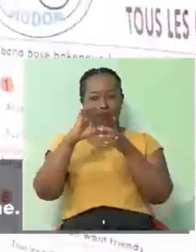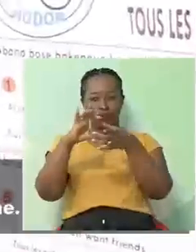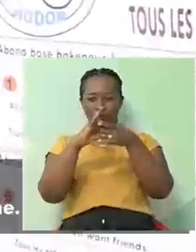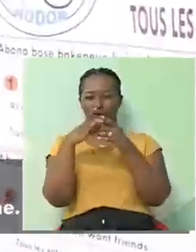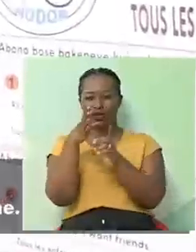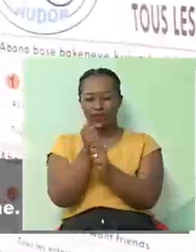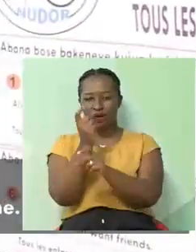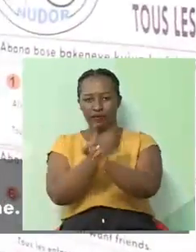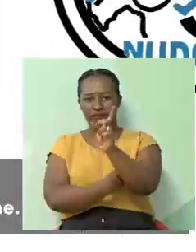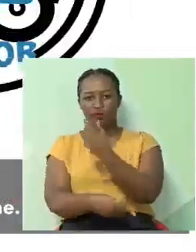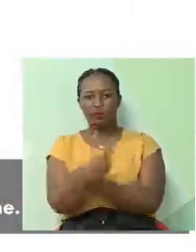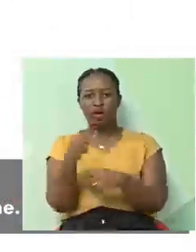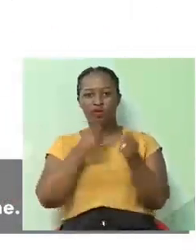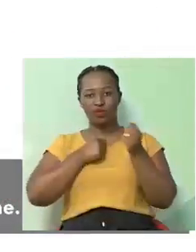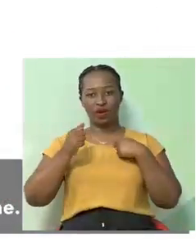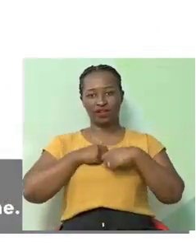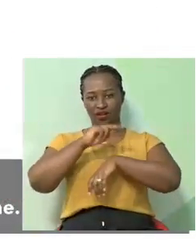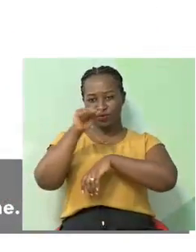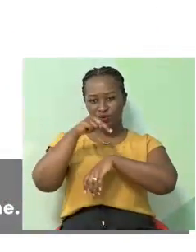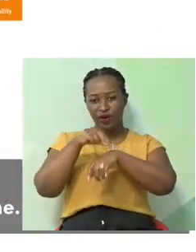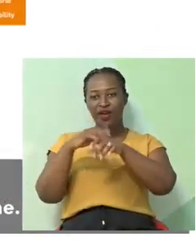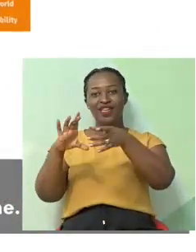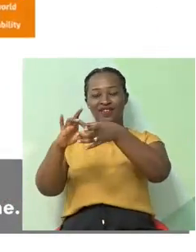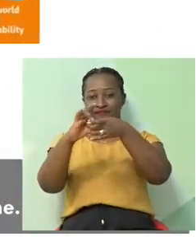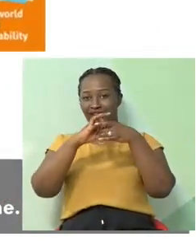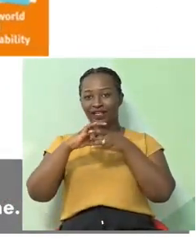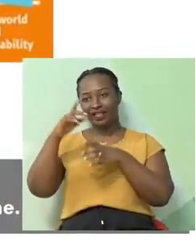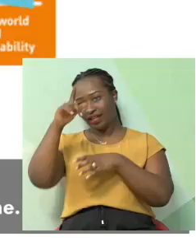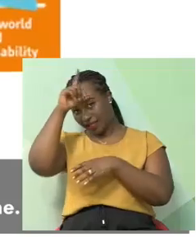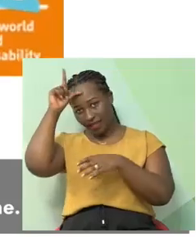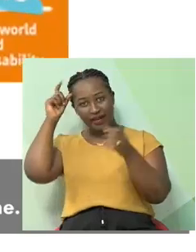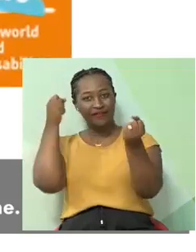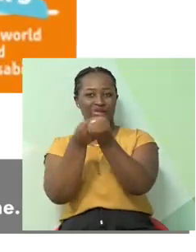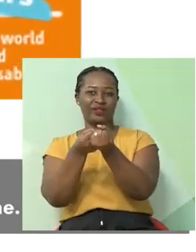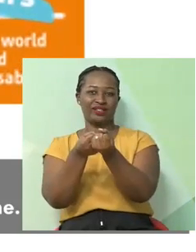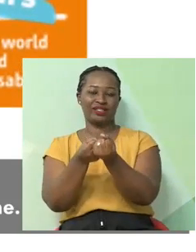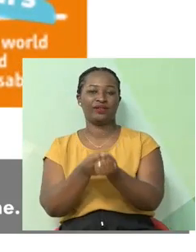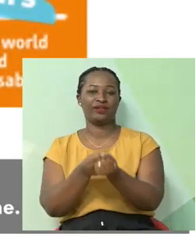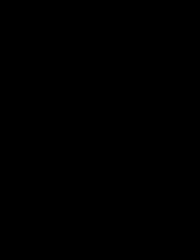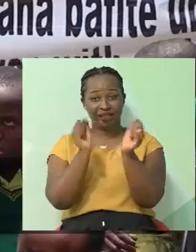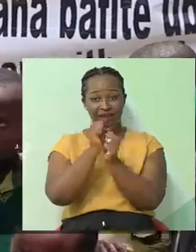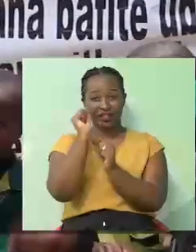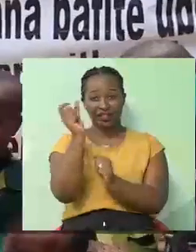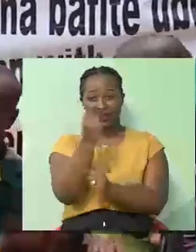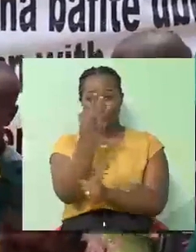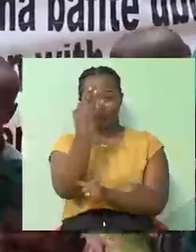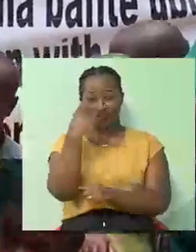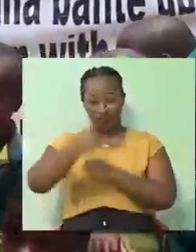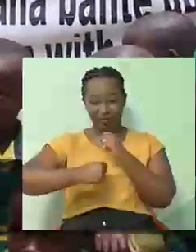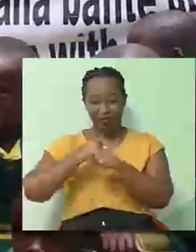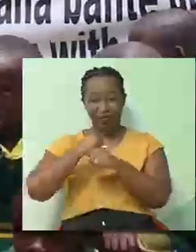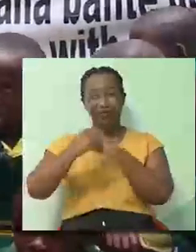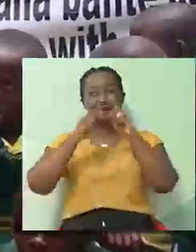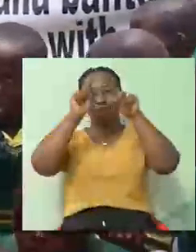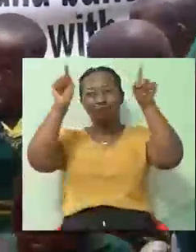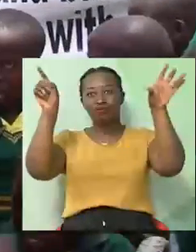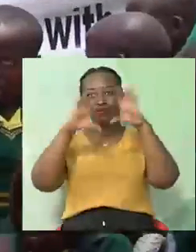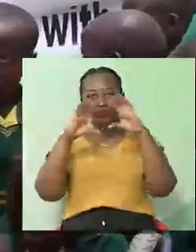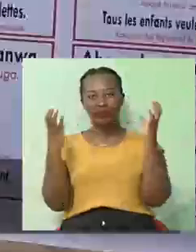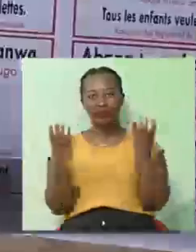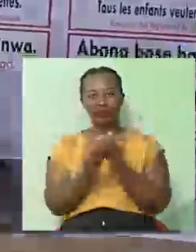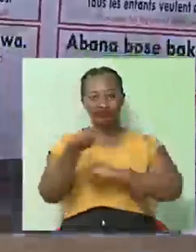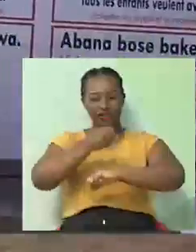n'ihuriro ry'imiryango y'abantu bafite ubumuga mu Rwanda NIDOR ku bufatanye n'umuryango Fondation Liliane tariki ya 15 Werurwe buri mwaka hirya